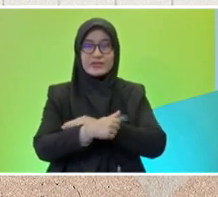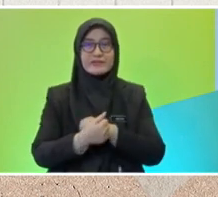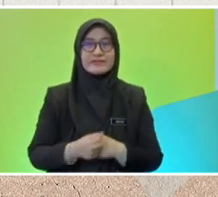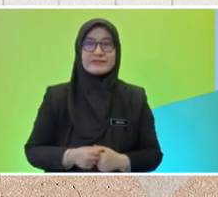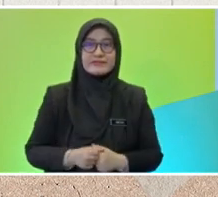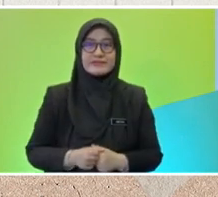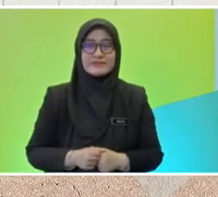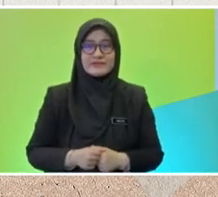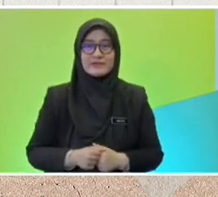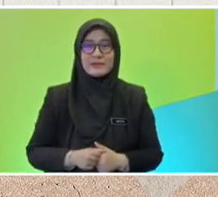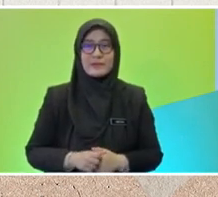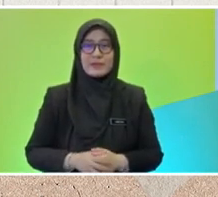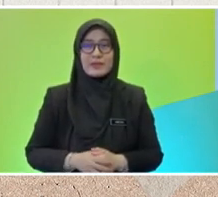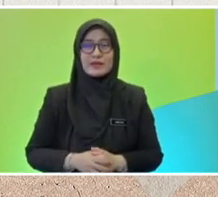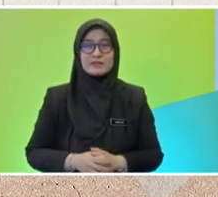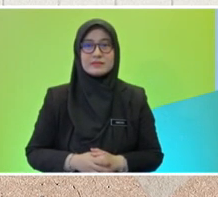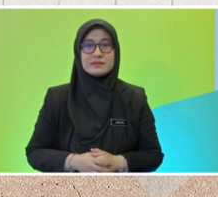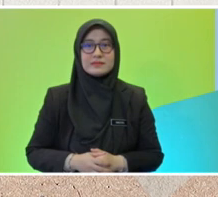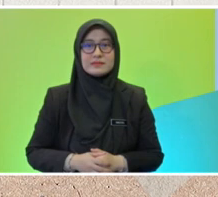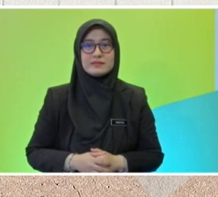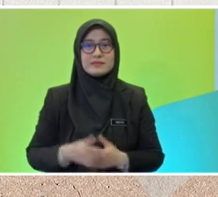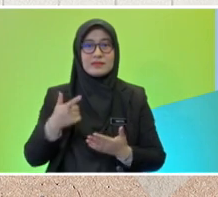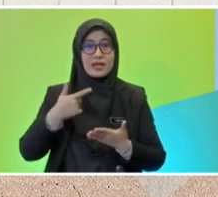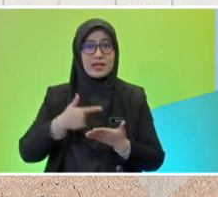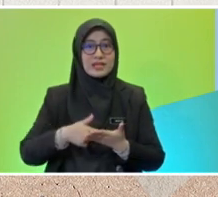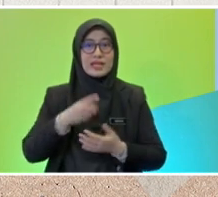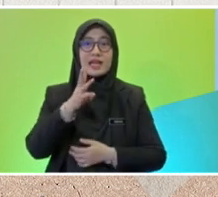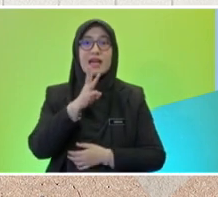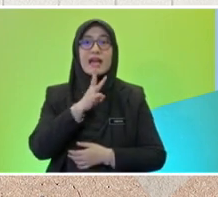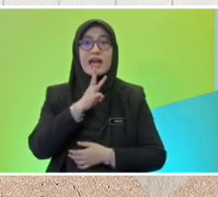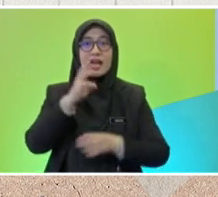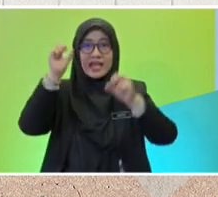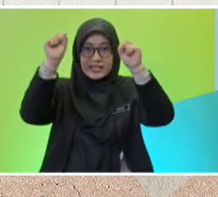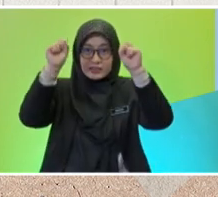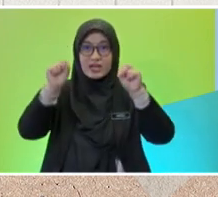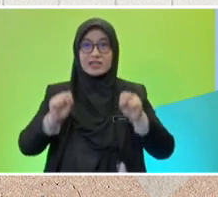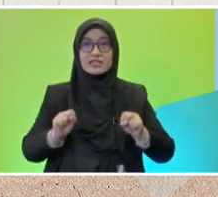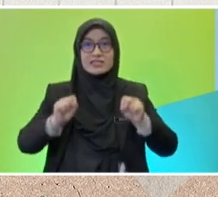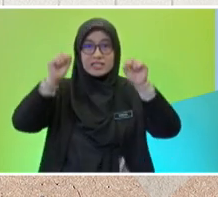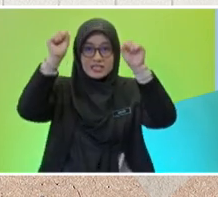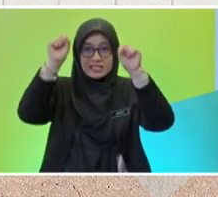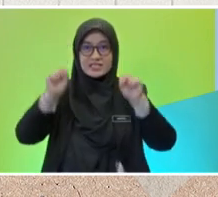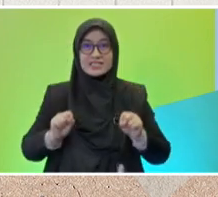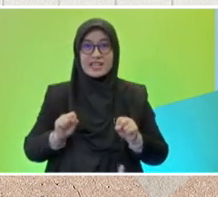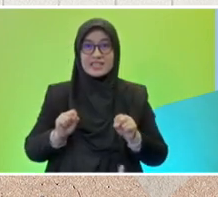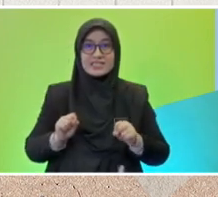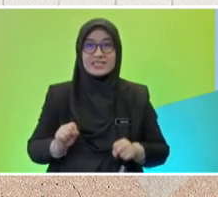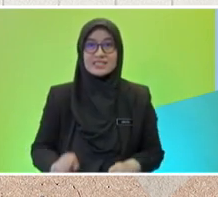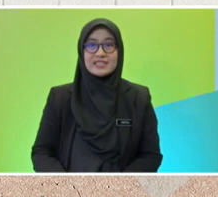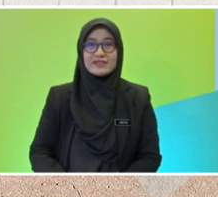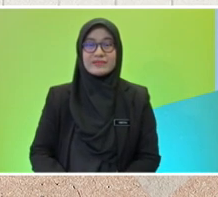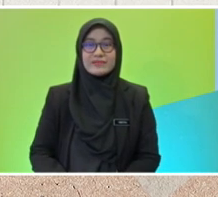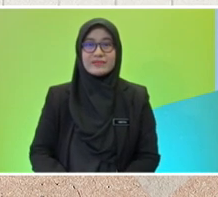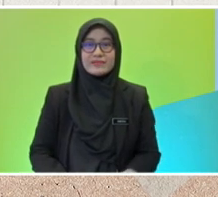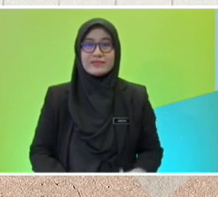air air laut yang ketiga air Salji Oke Ai Salji Oke